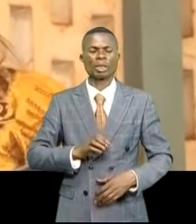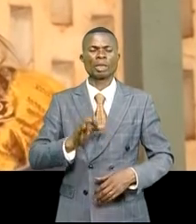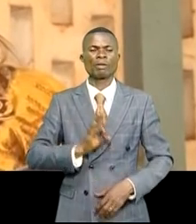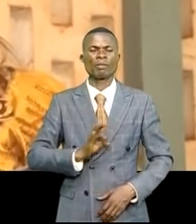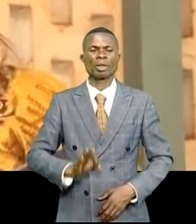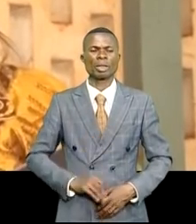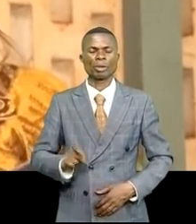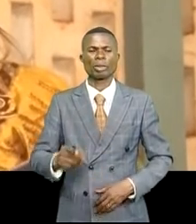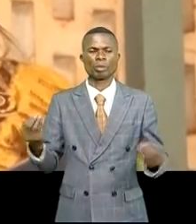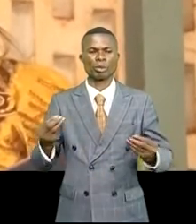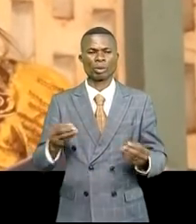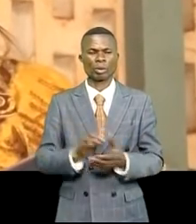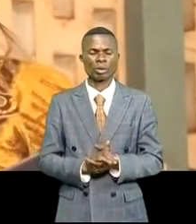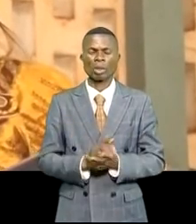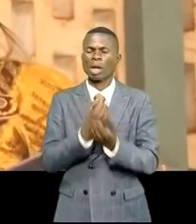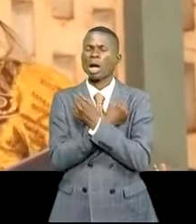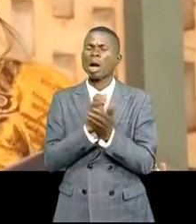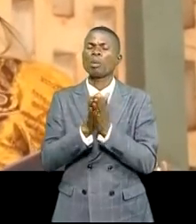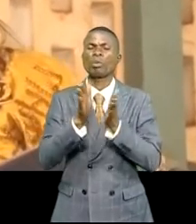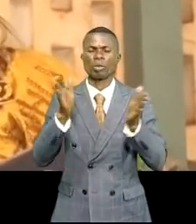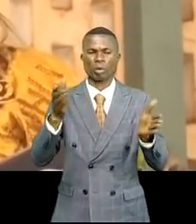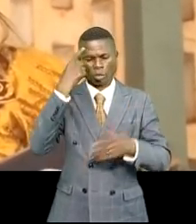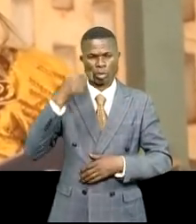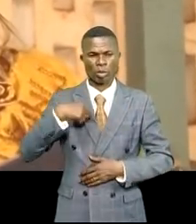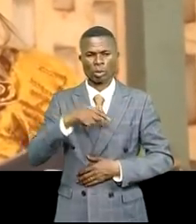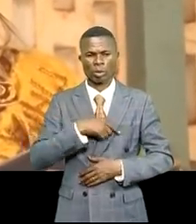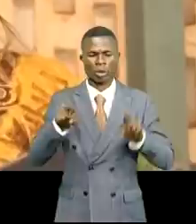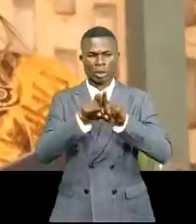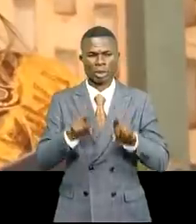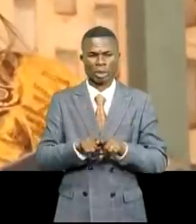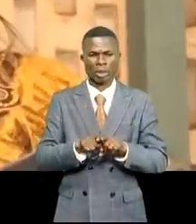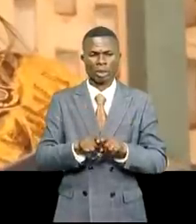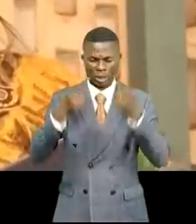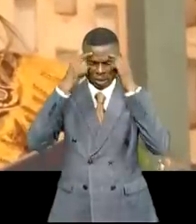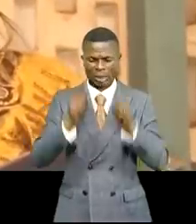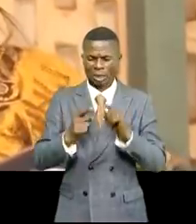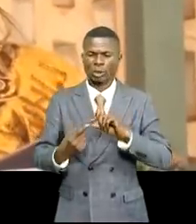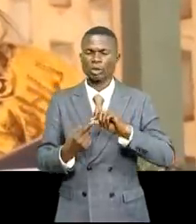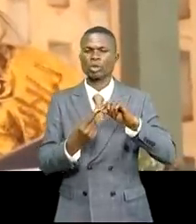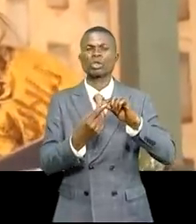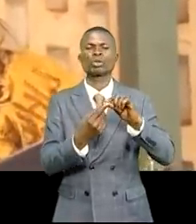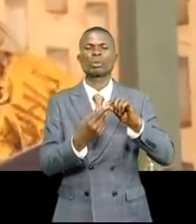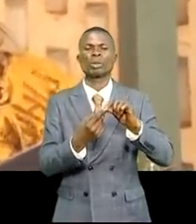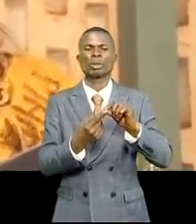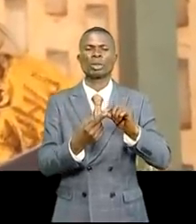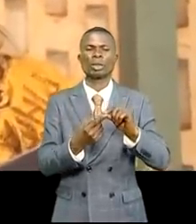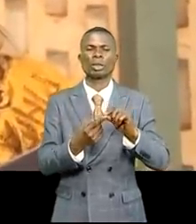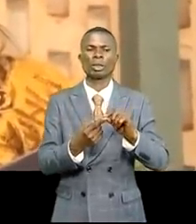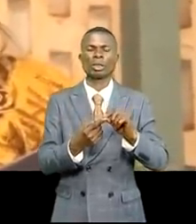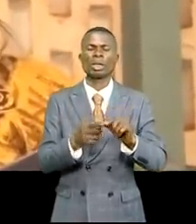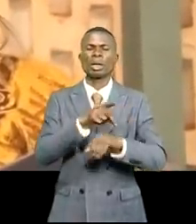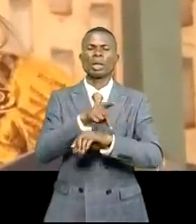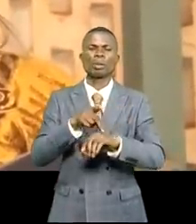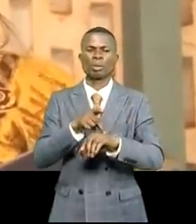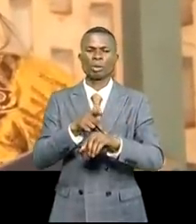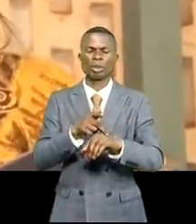Tshilombo, pour sa générosité envers nous de prendre une mesure exceptionnelle pendant une période